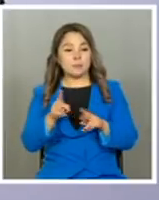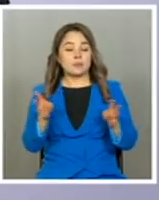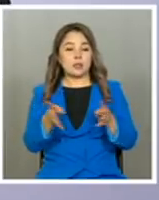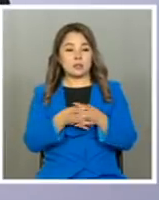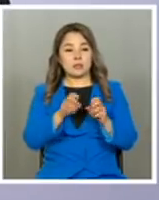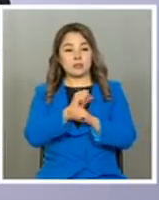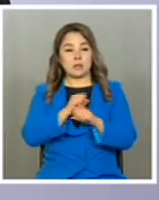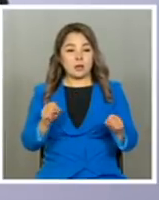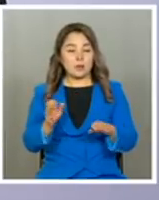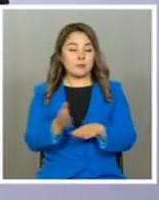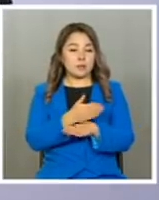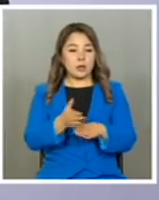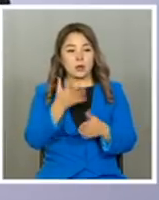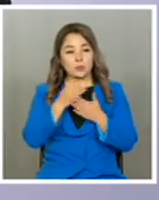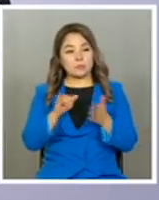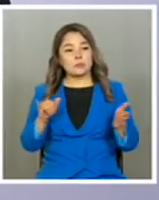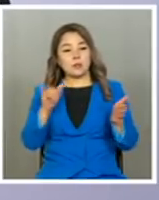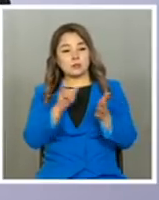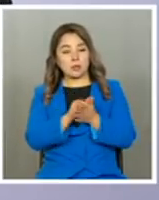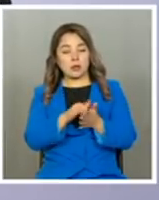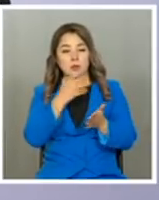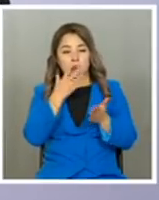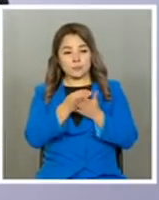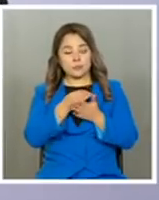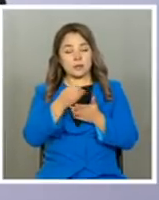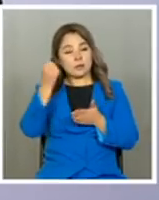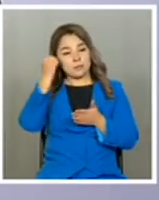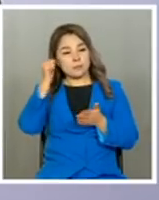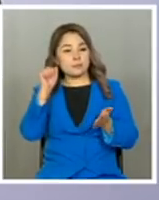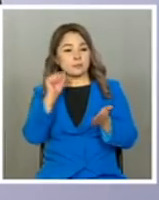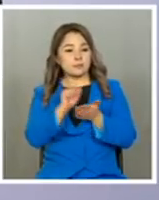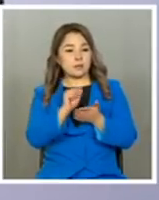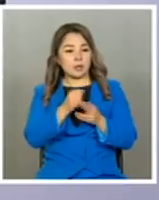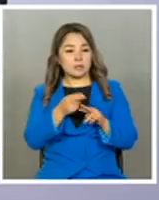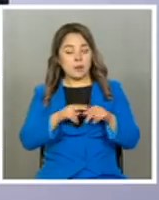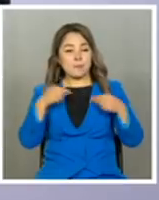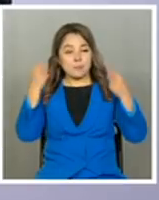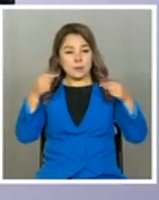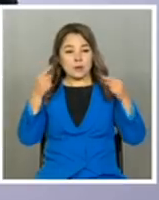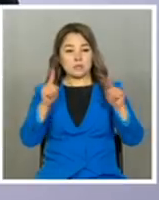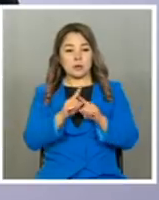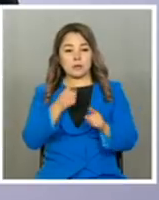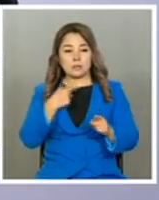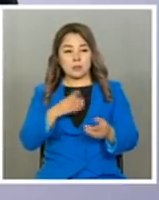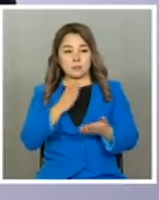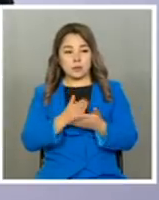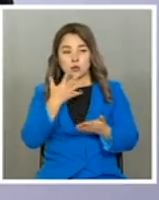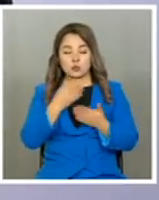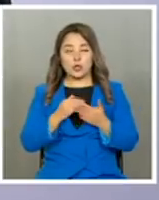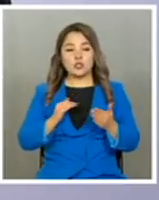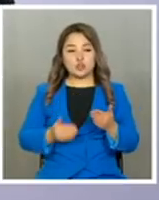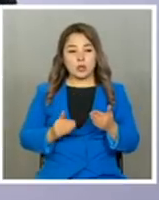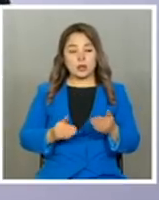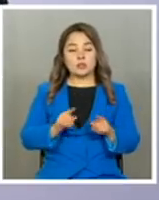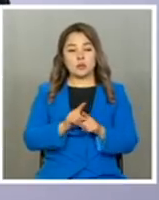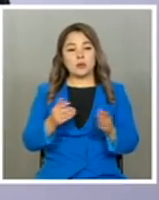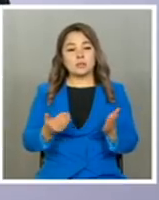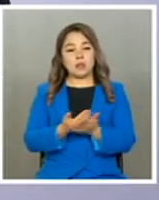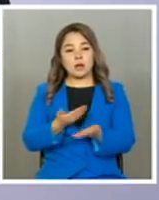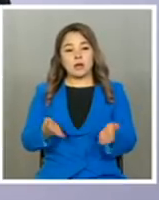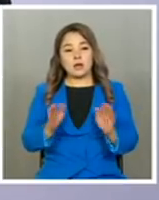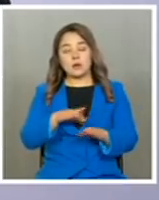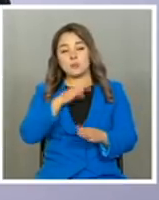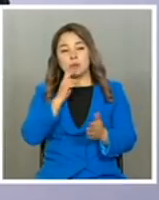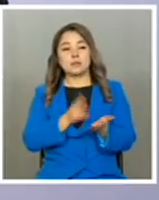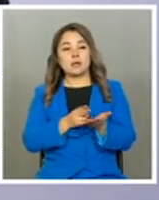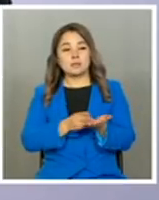үшін өз таңбаларын малға салған. Үйсіндерде жерге жеке меншіктің болғандығын көптеген жазба деректер дәлелдейді.